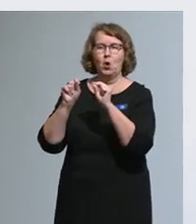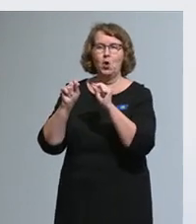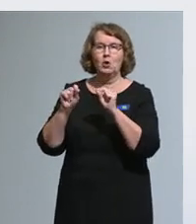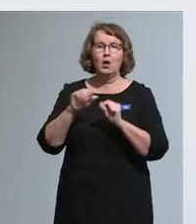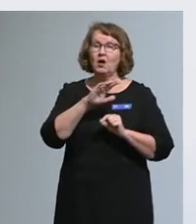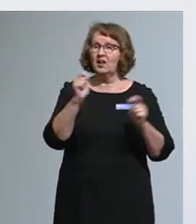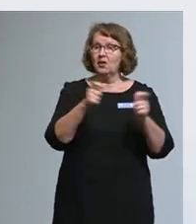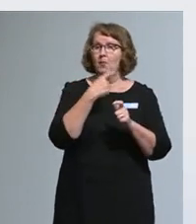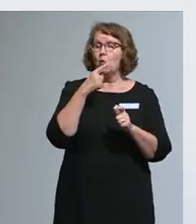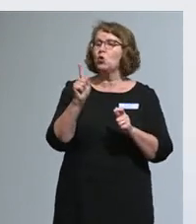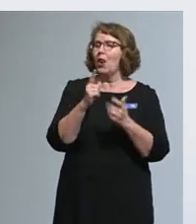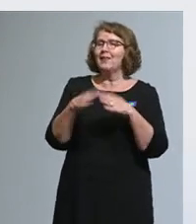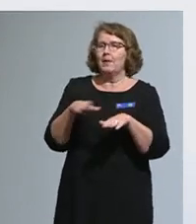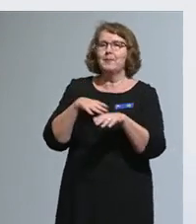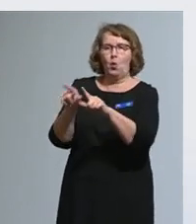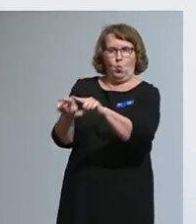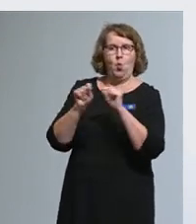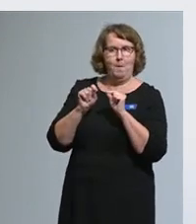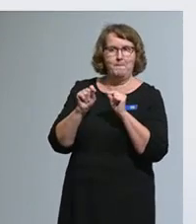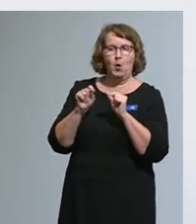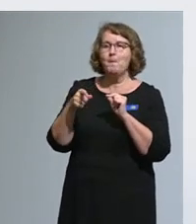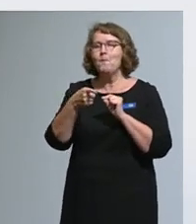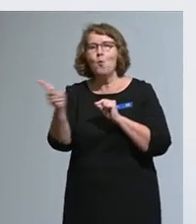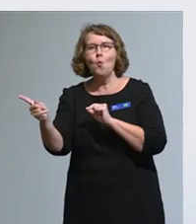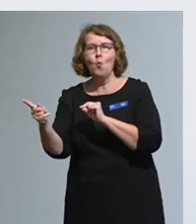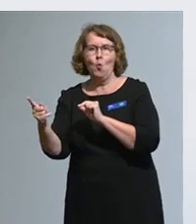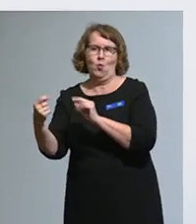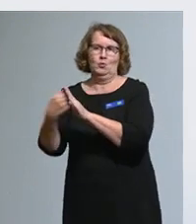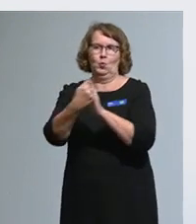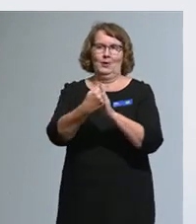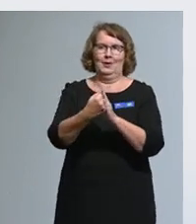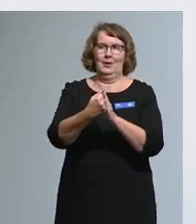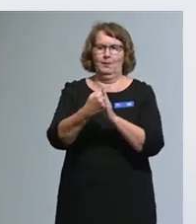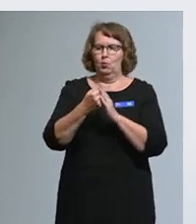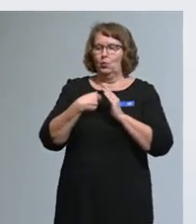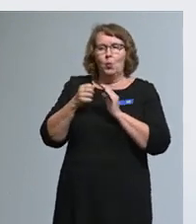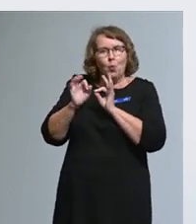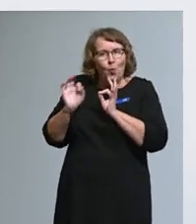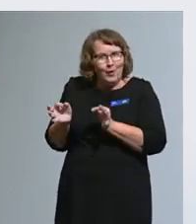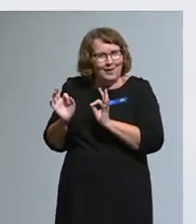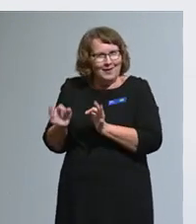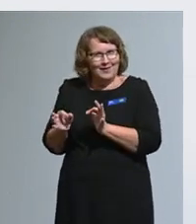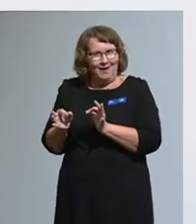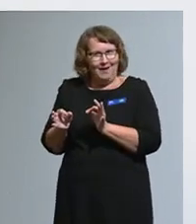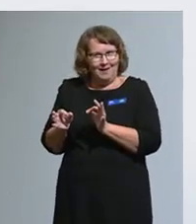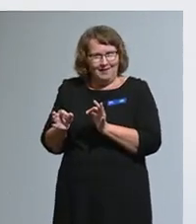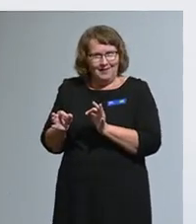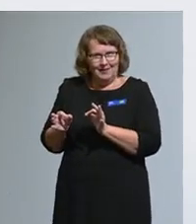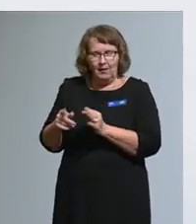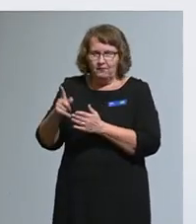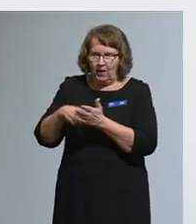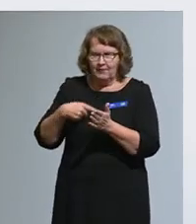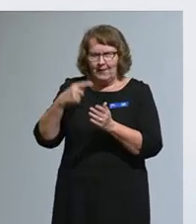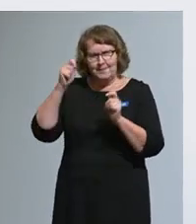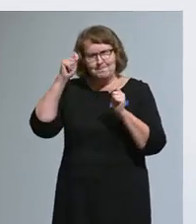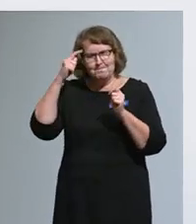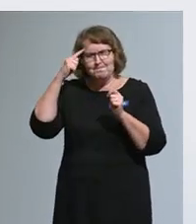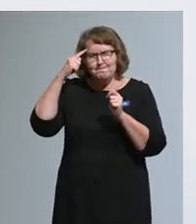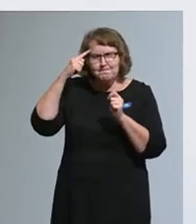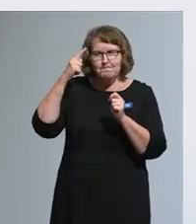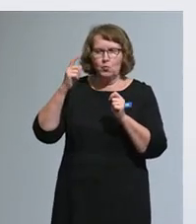kyllä. Mutta miten se tehdään, niin on tietysti vielä ison harppauksen edessä, että saadaan